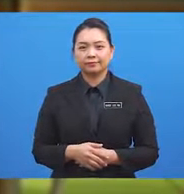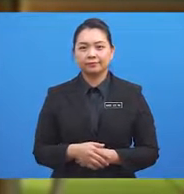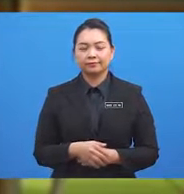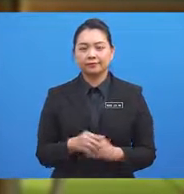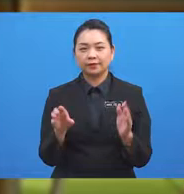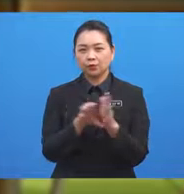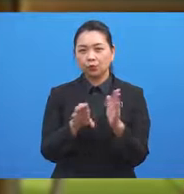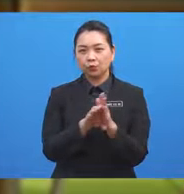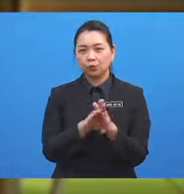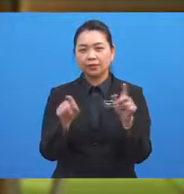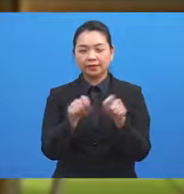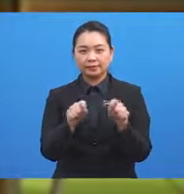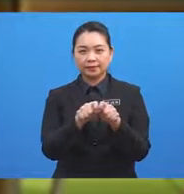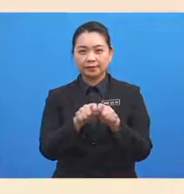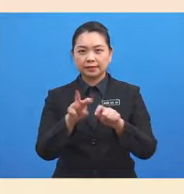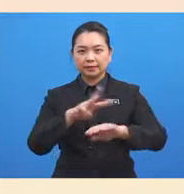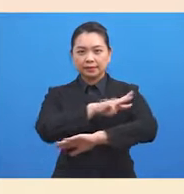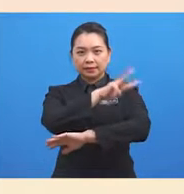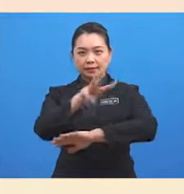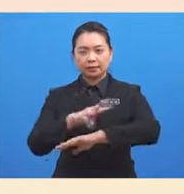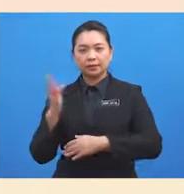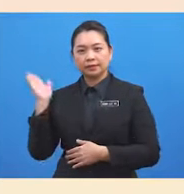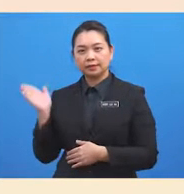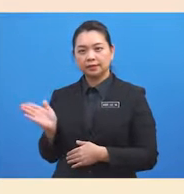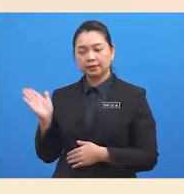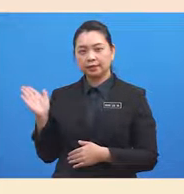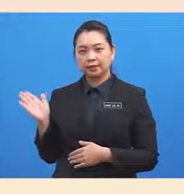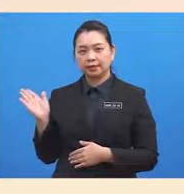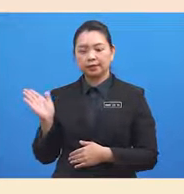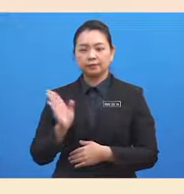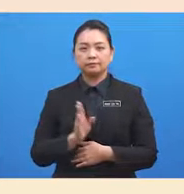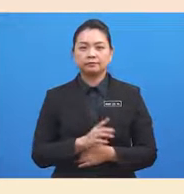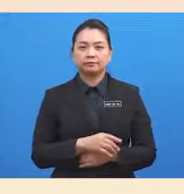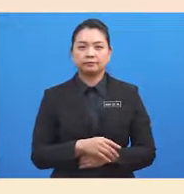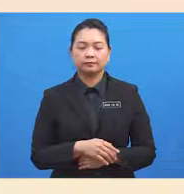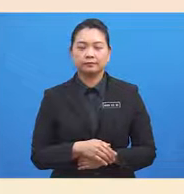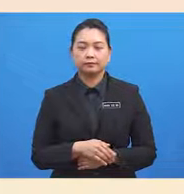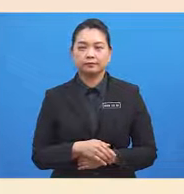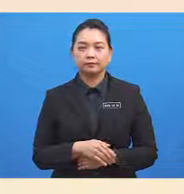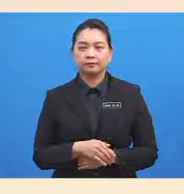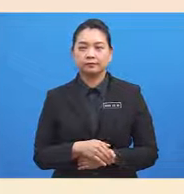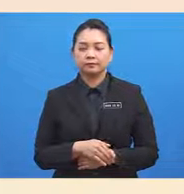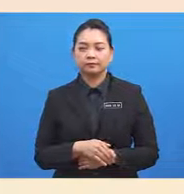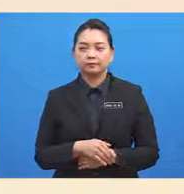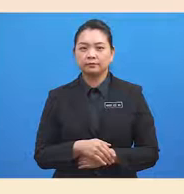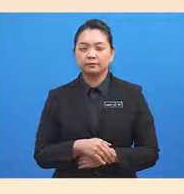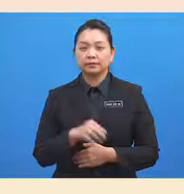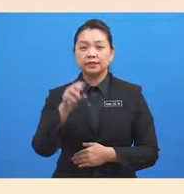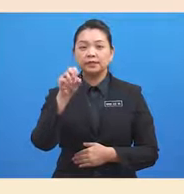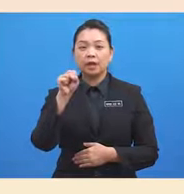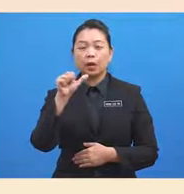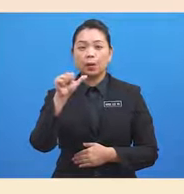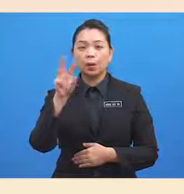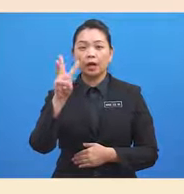Contohnya seperti di kawasan pertanian sawah padi di dataran Kedah Perlis telah